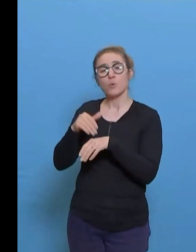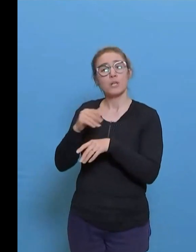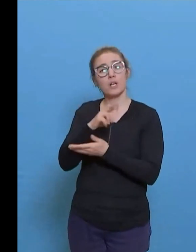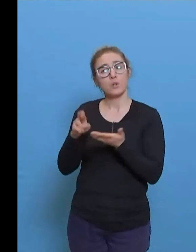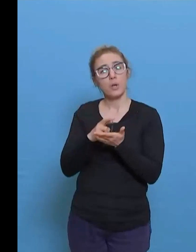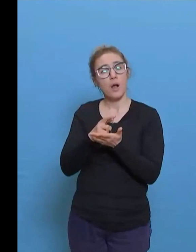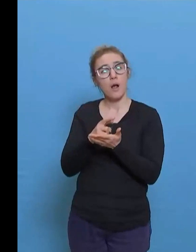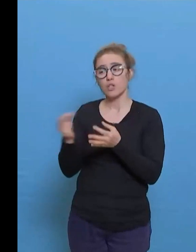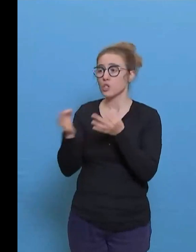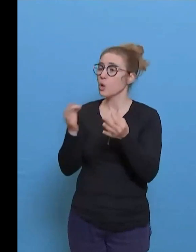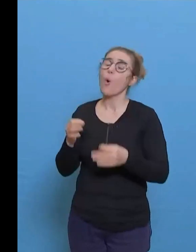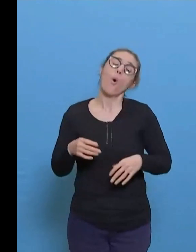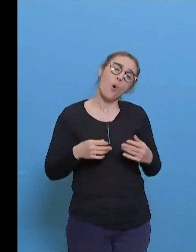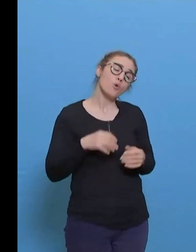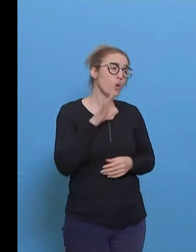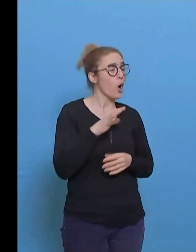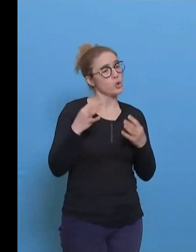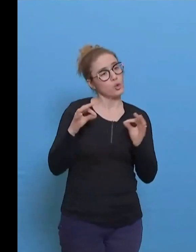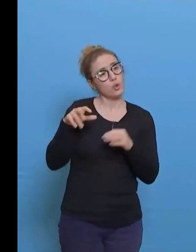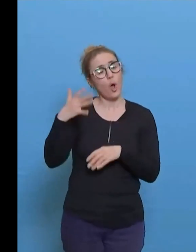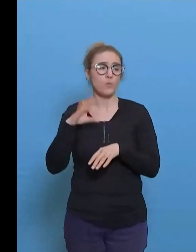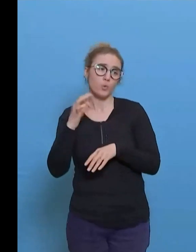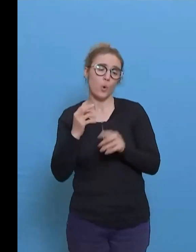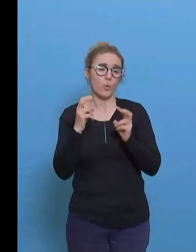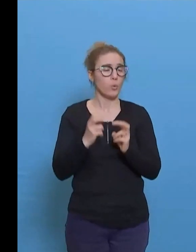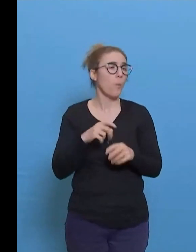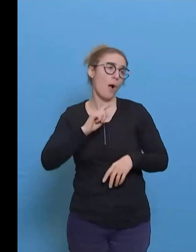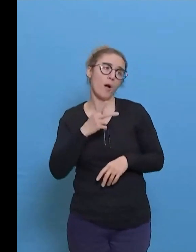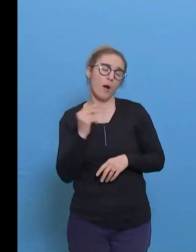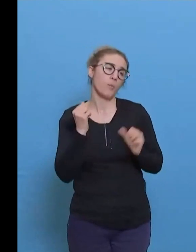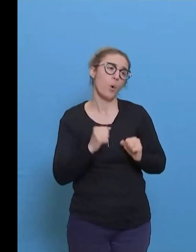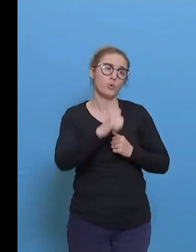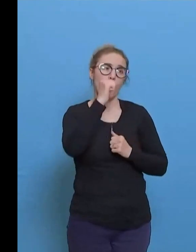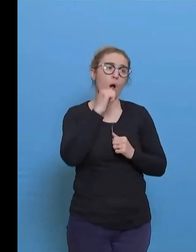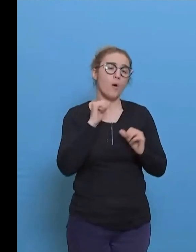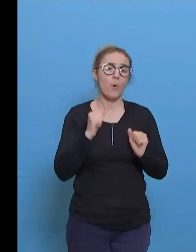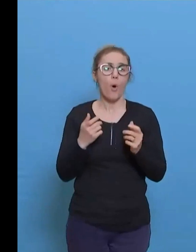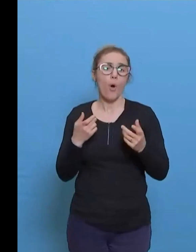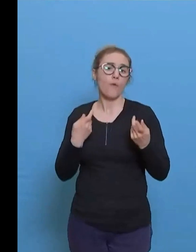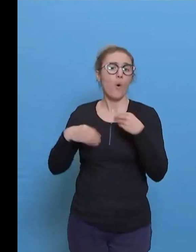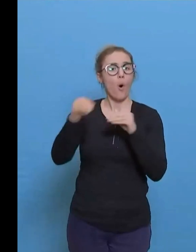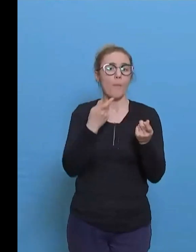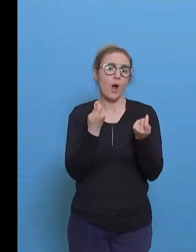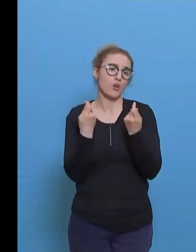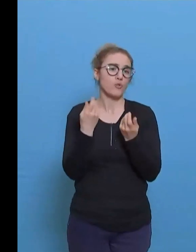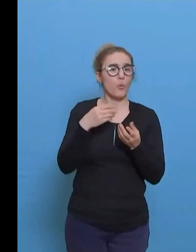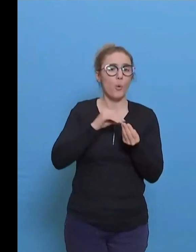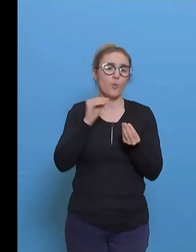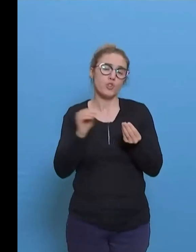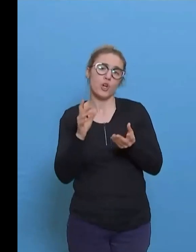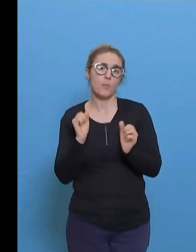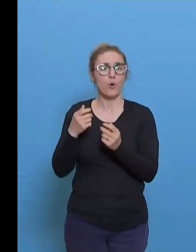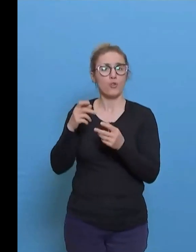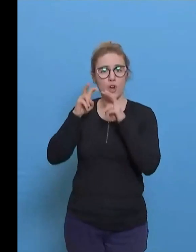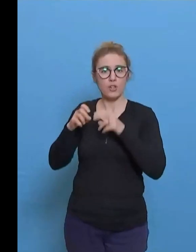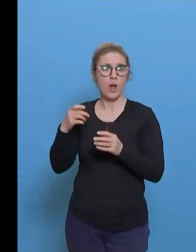ville nous dire que 5, 10, 15%, c'est pas grave, débrouillez-vous, faites du merchandising, allez chercher des fonds privés, et